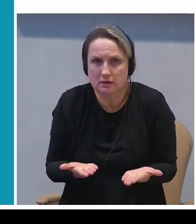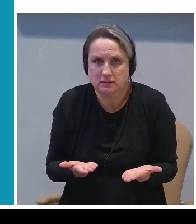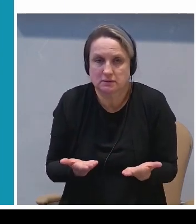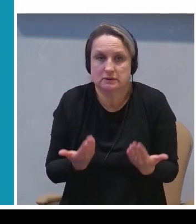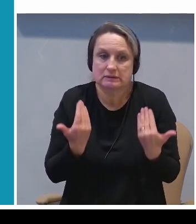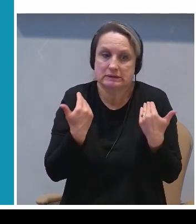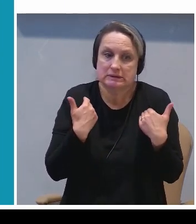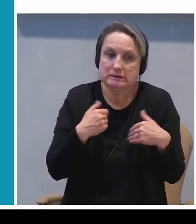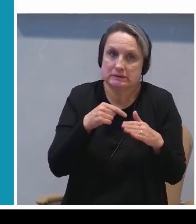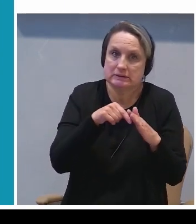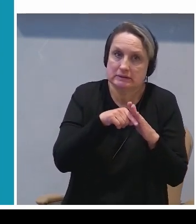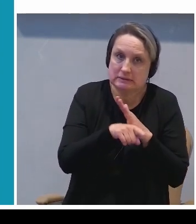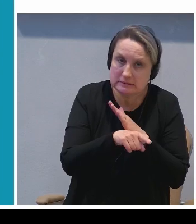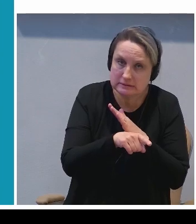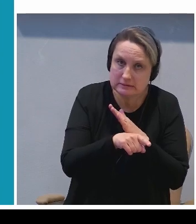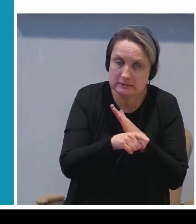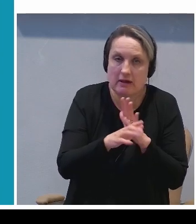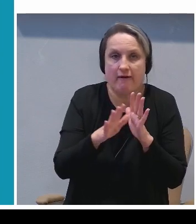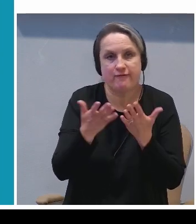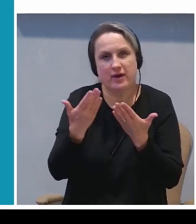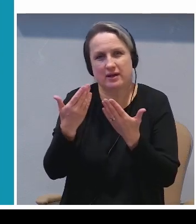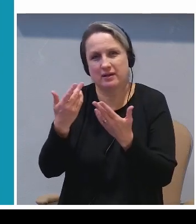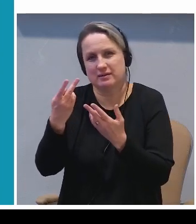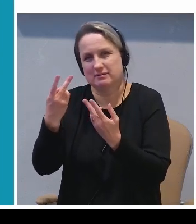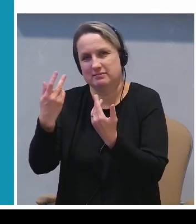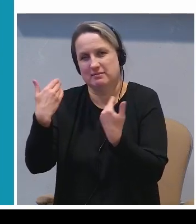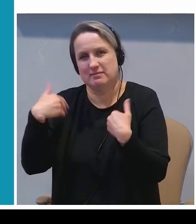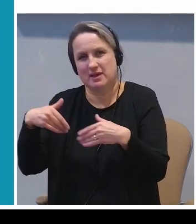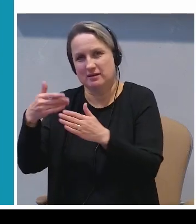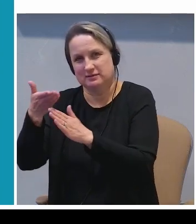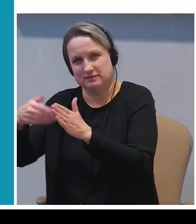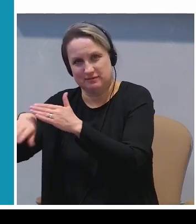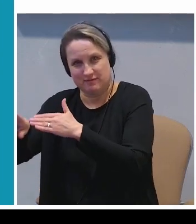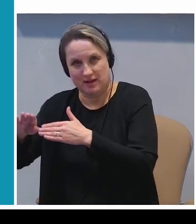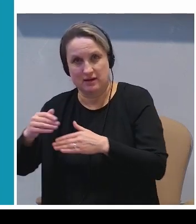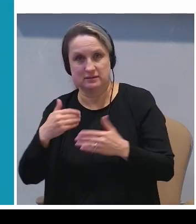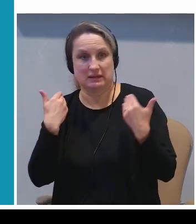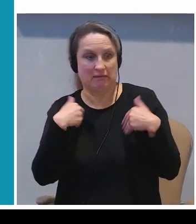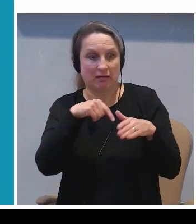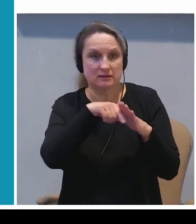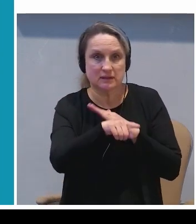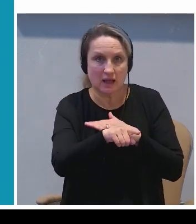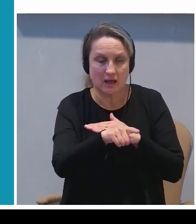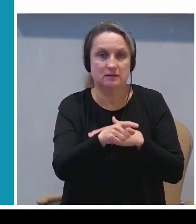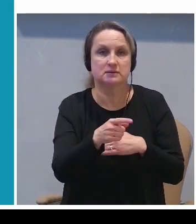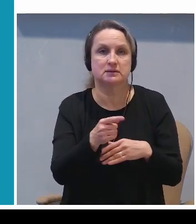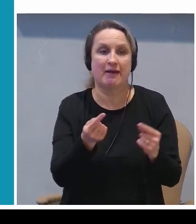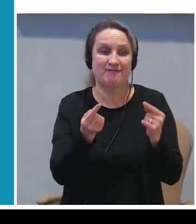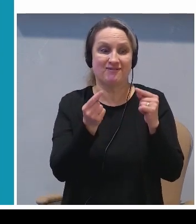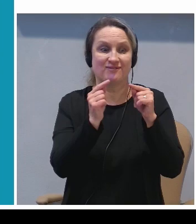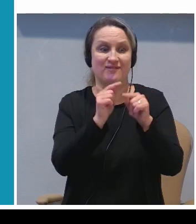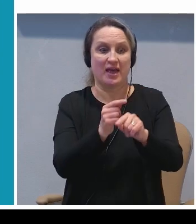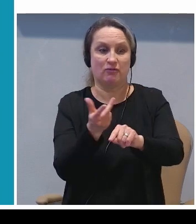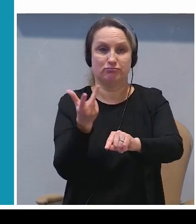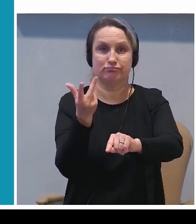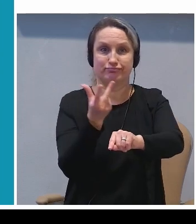the virus In into the vivo bloodstream. puhul And that's like SMA and the like. süstime And viiruse usually that's otse an verre. AAV vector. So you have to